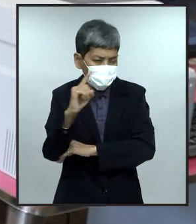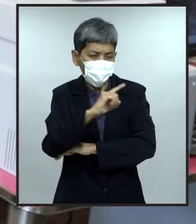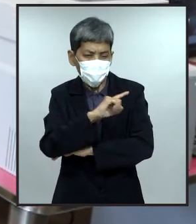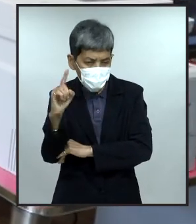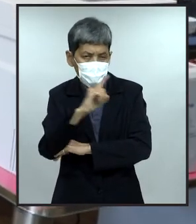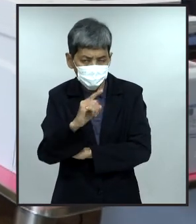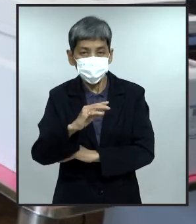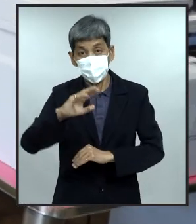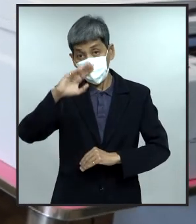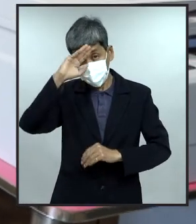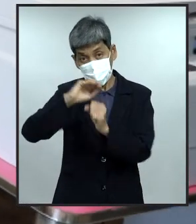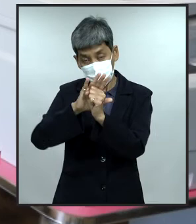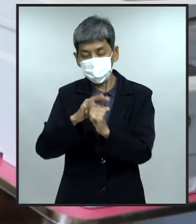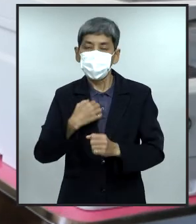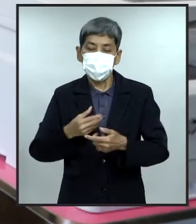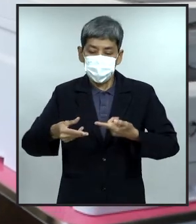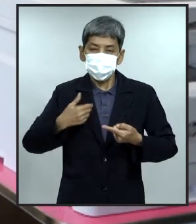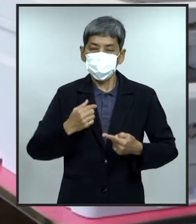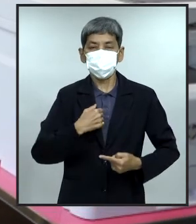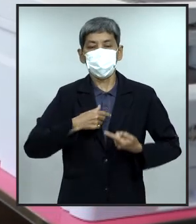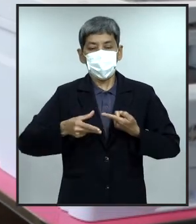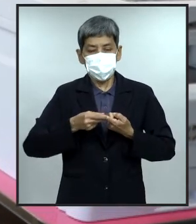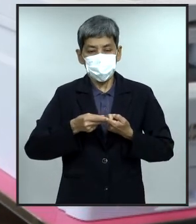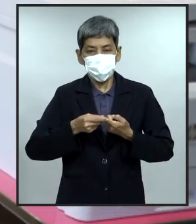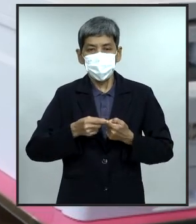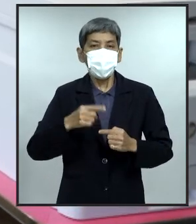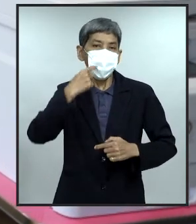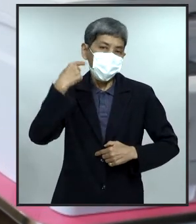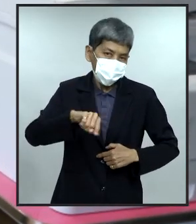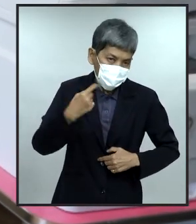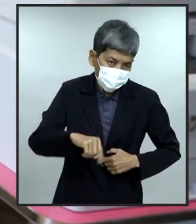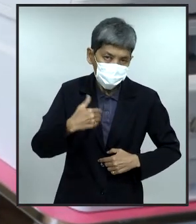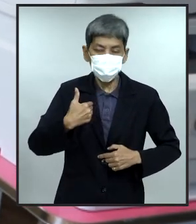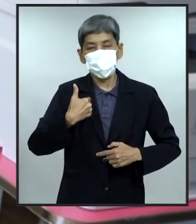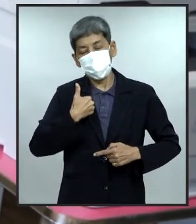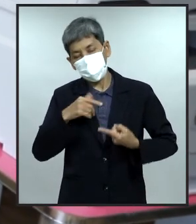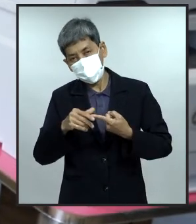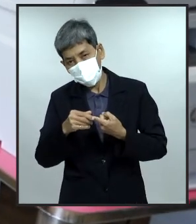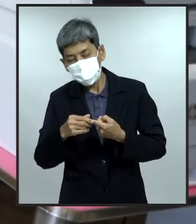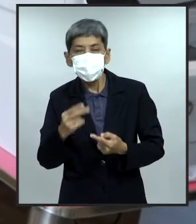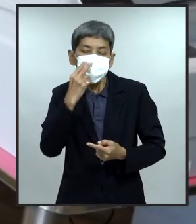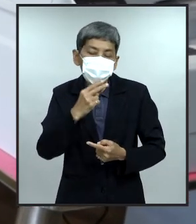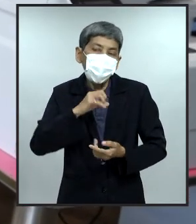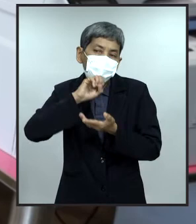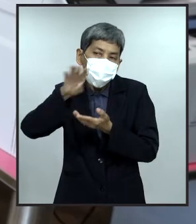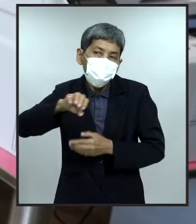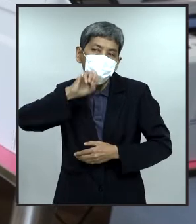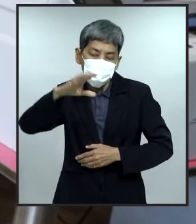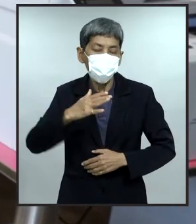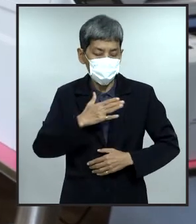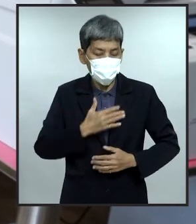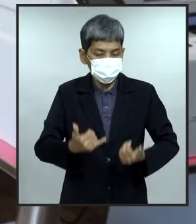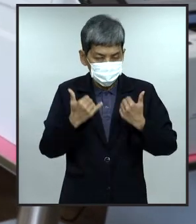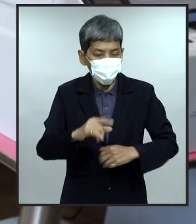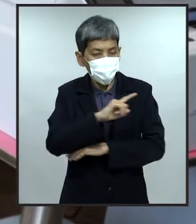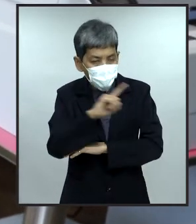องตรวจสัญญาณชีพของตัวเองก็คือมีวัดไข้วัดออกซิเจนแล้วก็ประเมินอาการต่างๆว่าแต่ละ